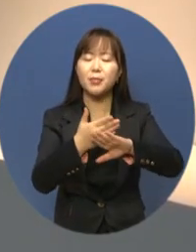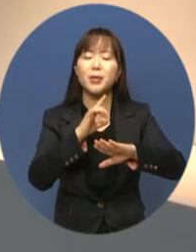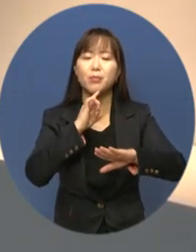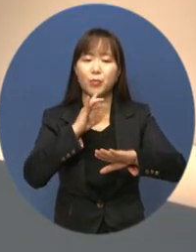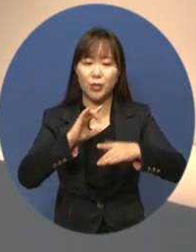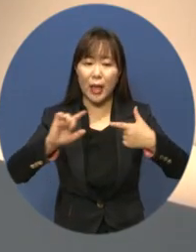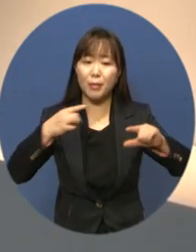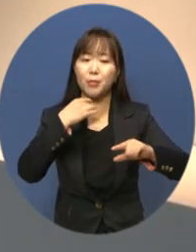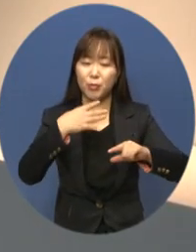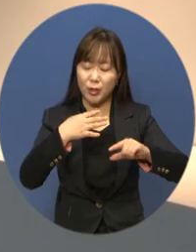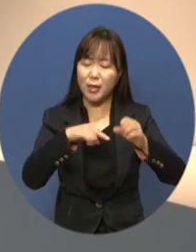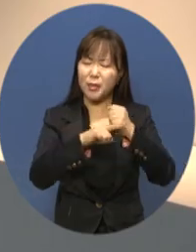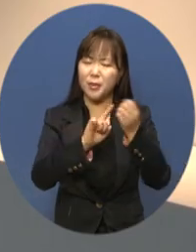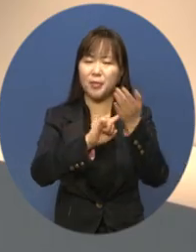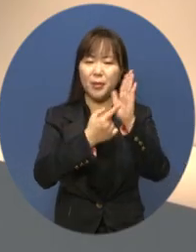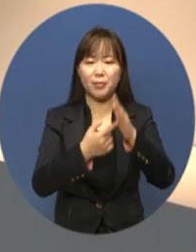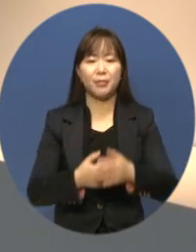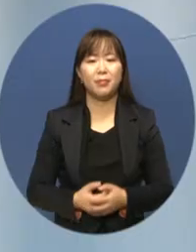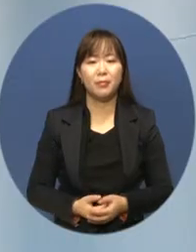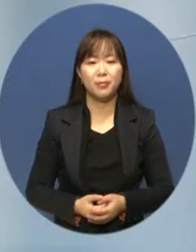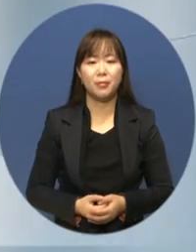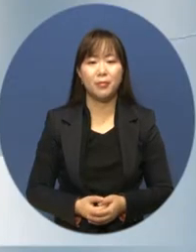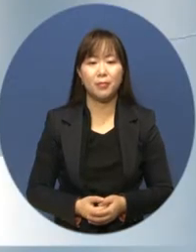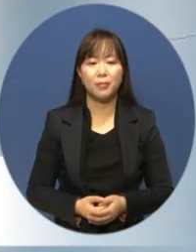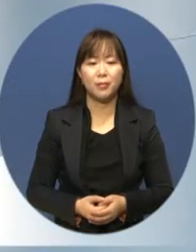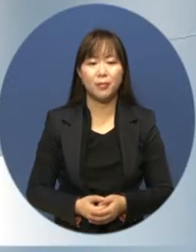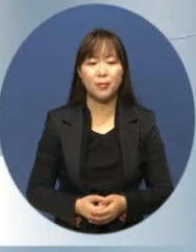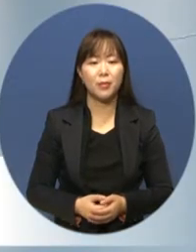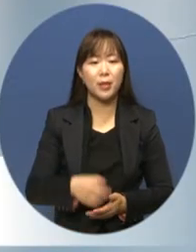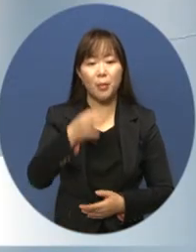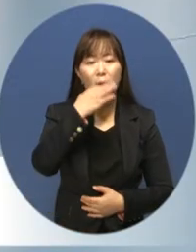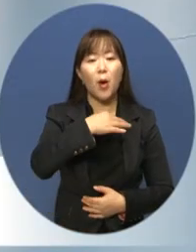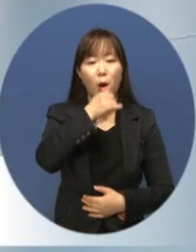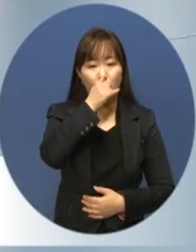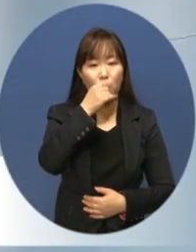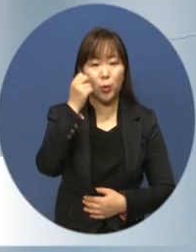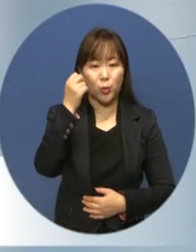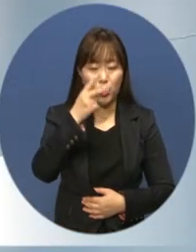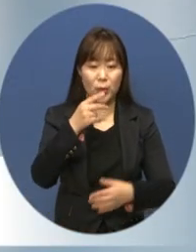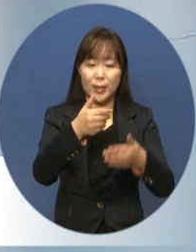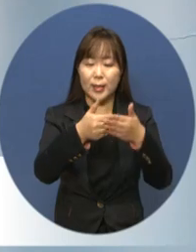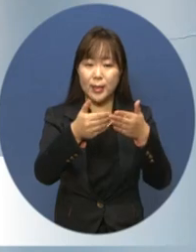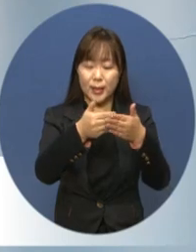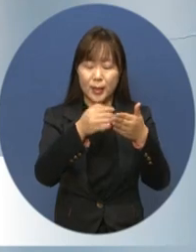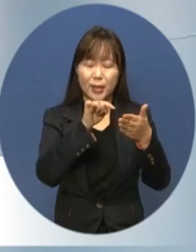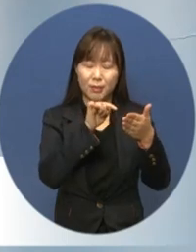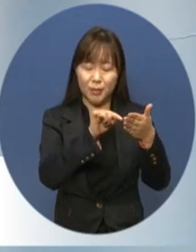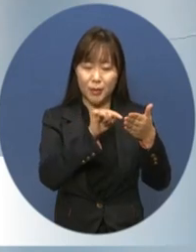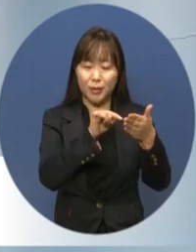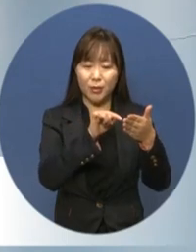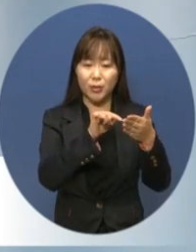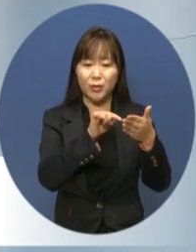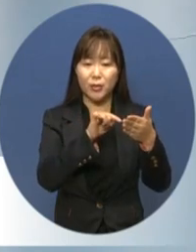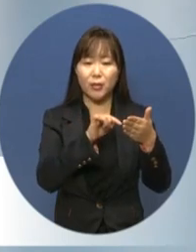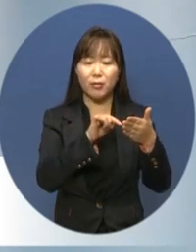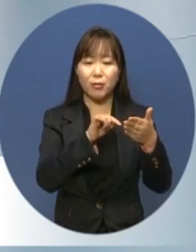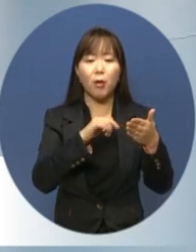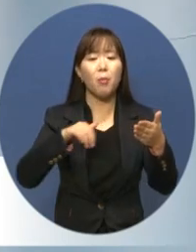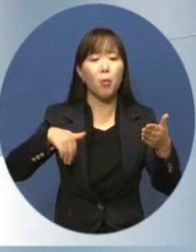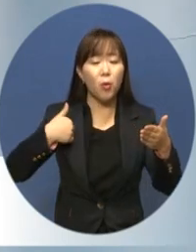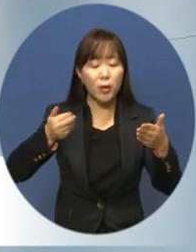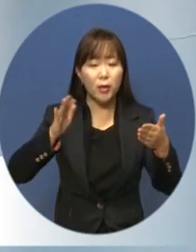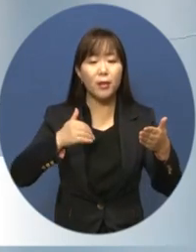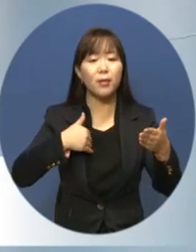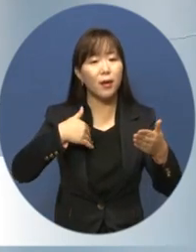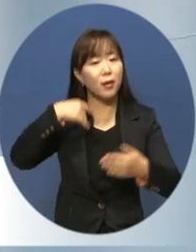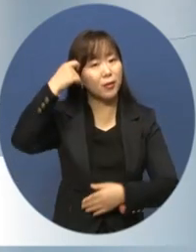뿐이라는 메시지가 배어나오고 있습니다. 보람도 느끼고요. 그림이라고 하는 거를 이제 몰랐던 거를